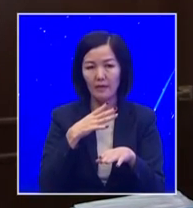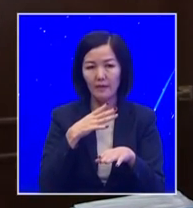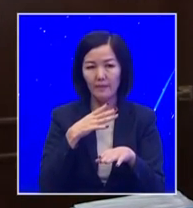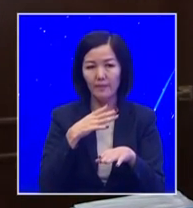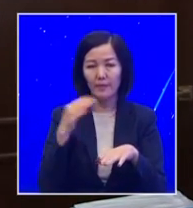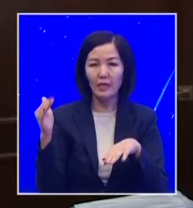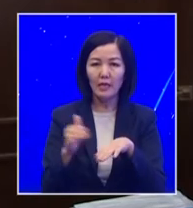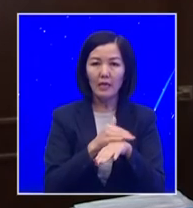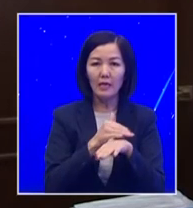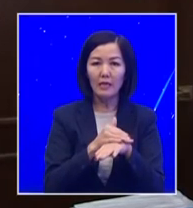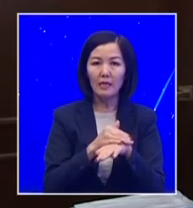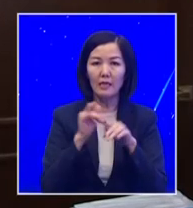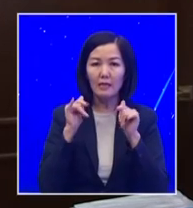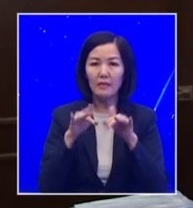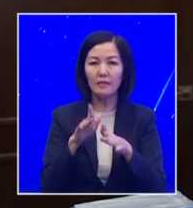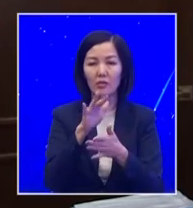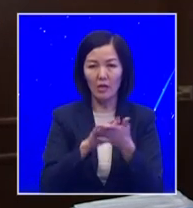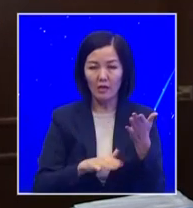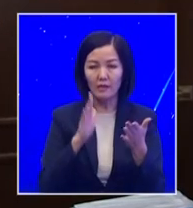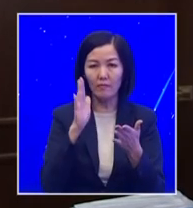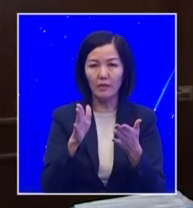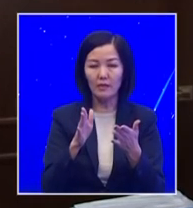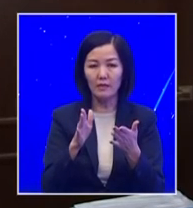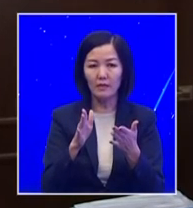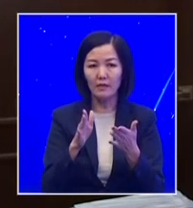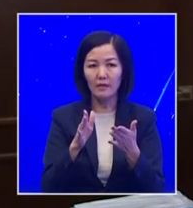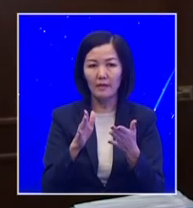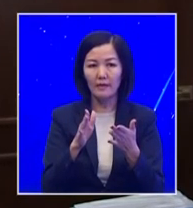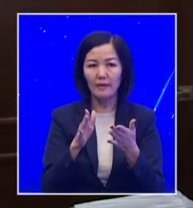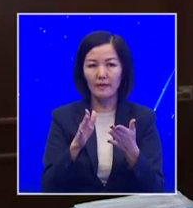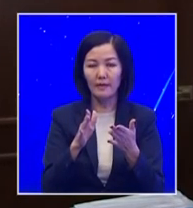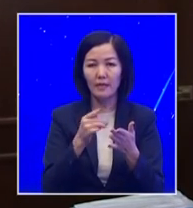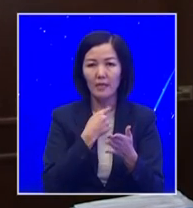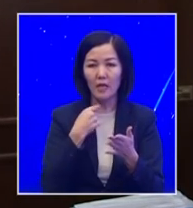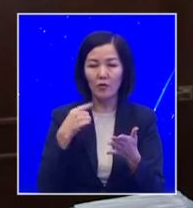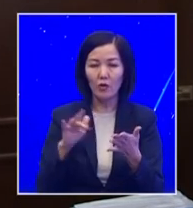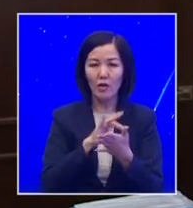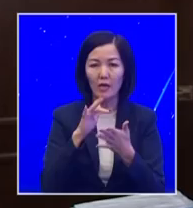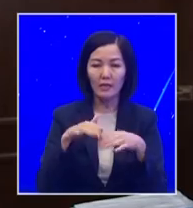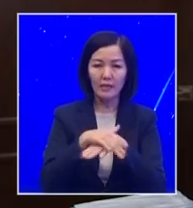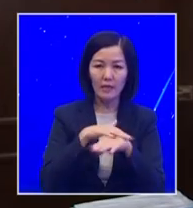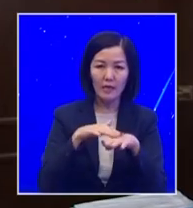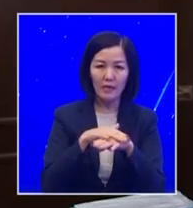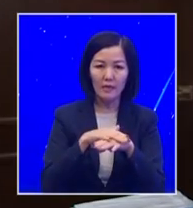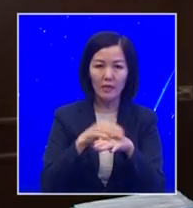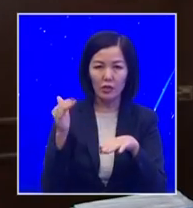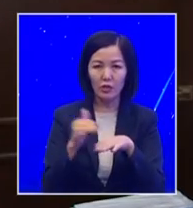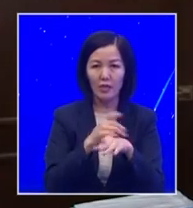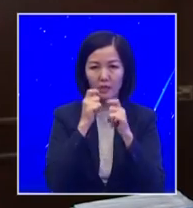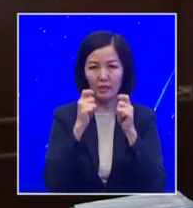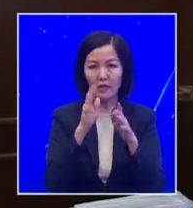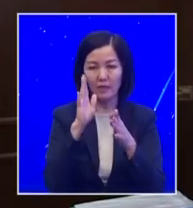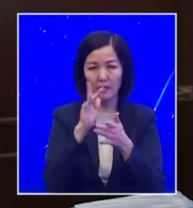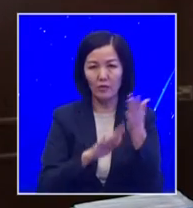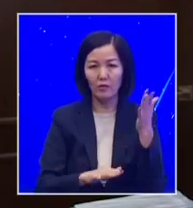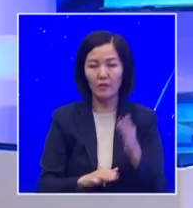Осы игіс жалғаса берсін дегім келеді. Әлі де күнге бұл кісілер осы Талдықорған қаласының жұртшылығына бірталай жақсы жұмыстар істейді деп